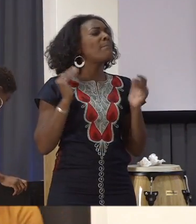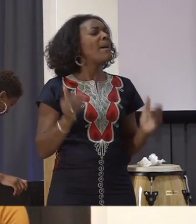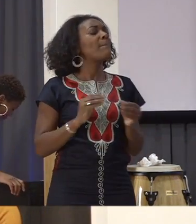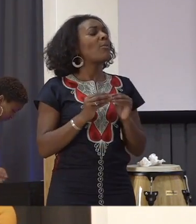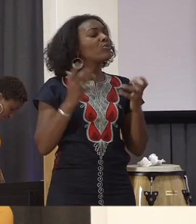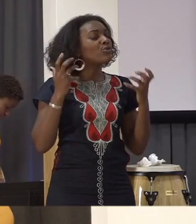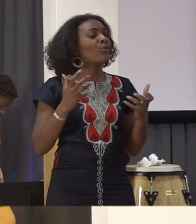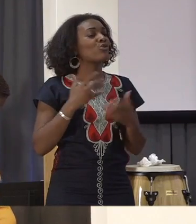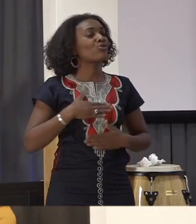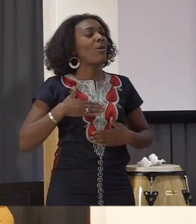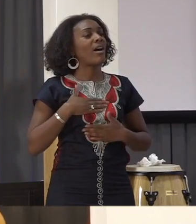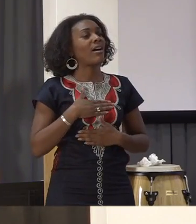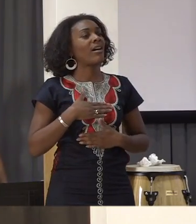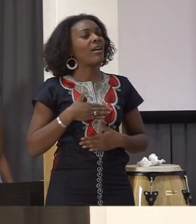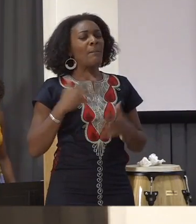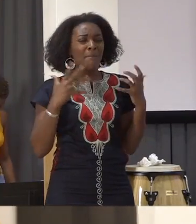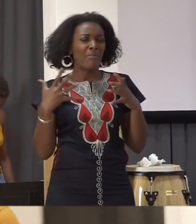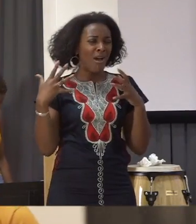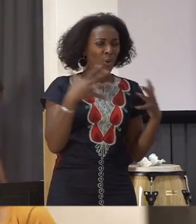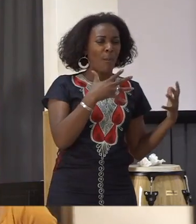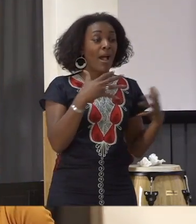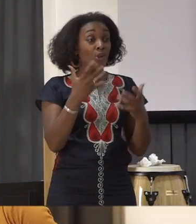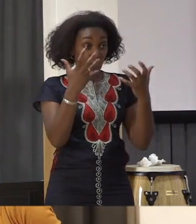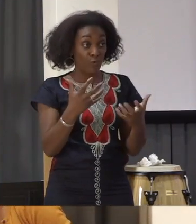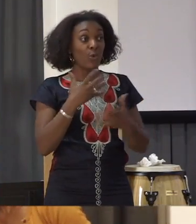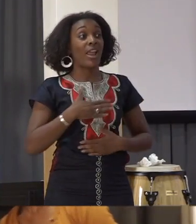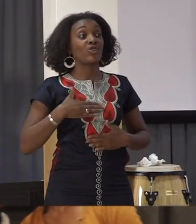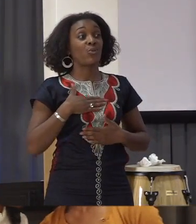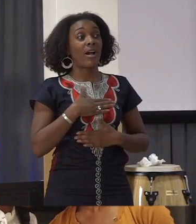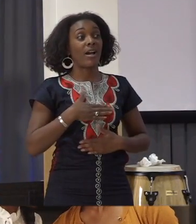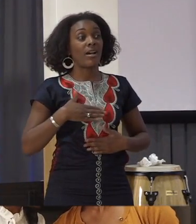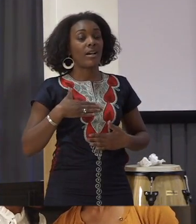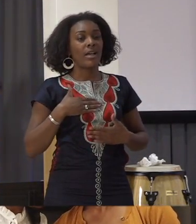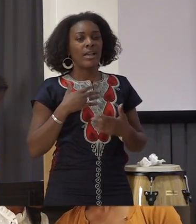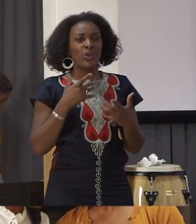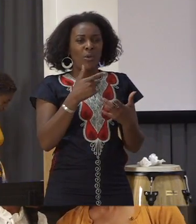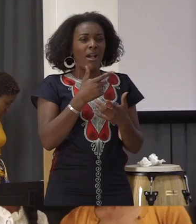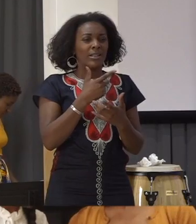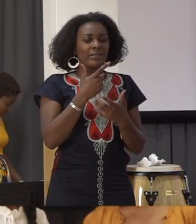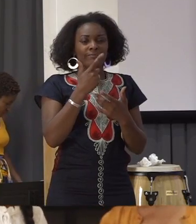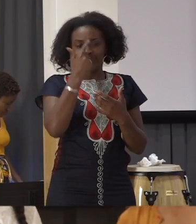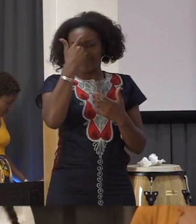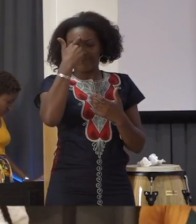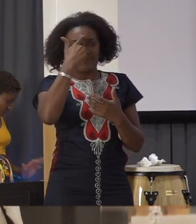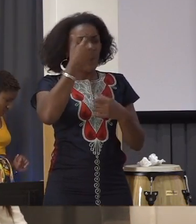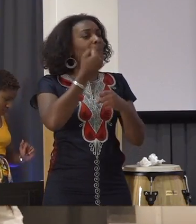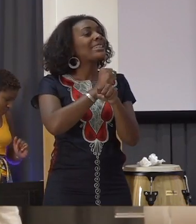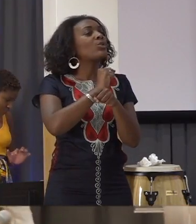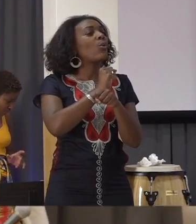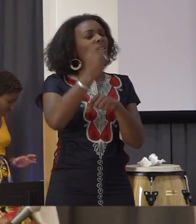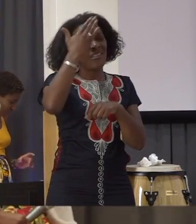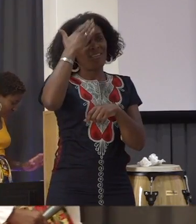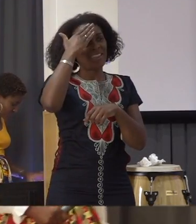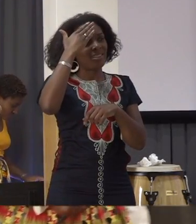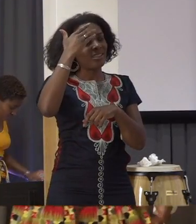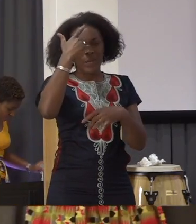te réjouir au milieu de ton épreuve, si tu veux te réjouir alors que tu es emprisonné, on ne parle pas forcément de prison physique avec des murs et